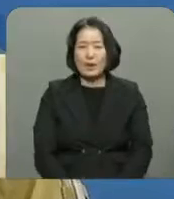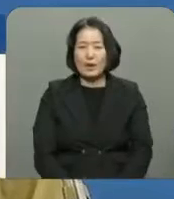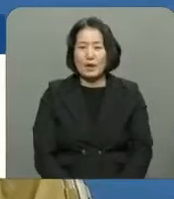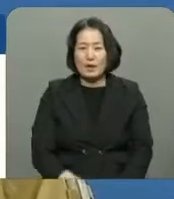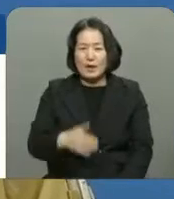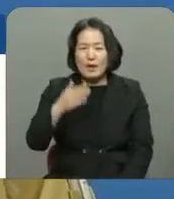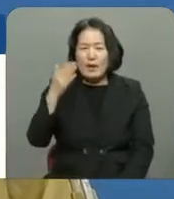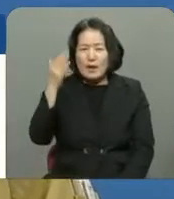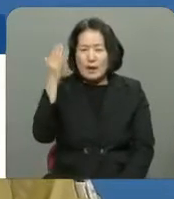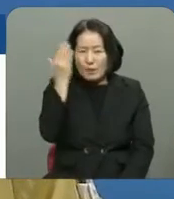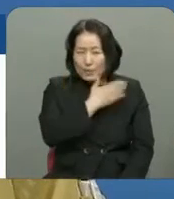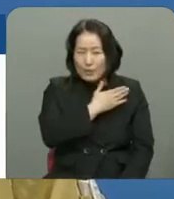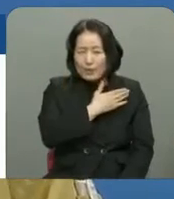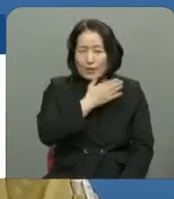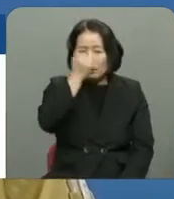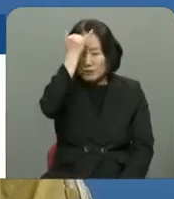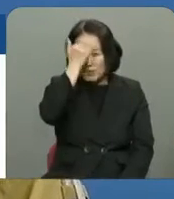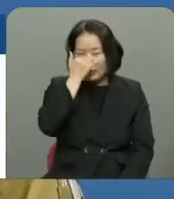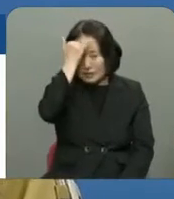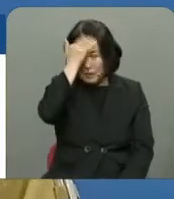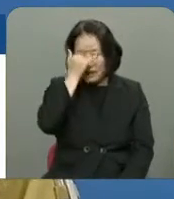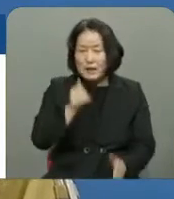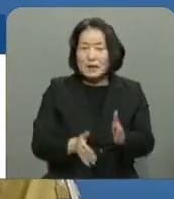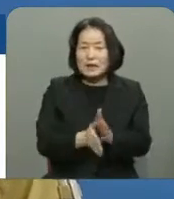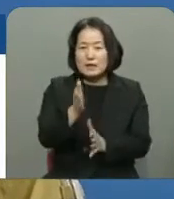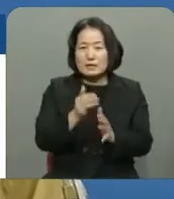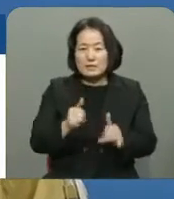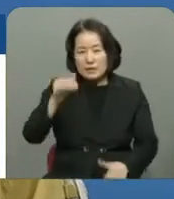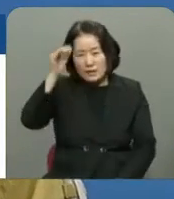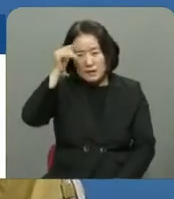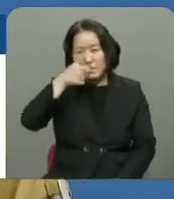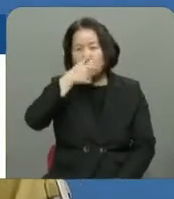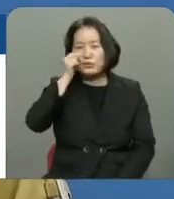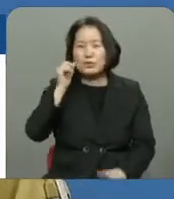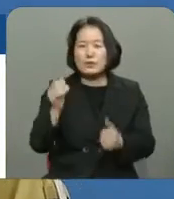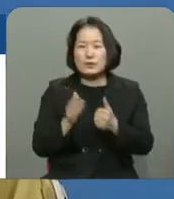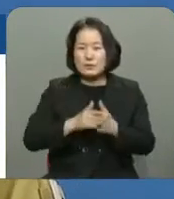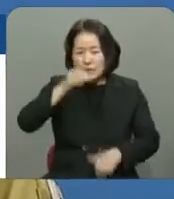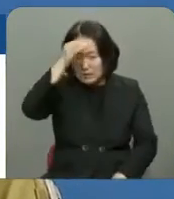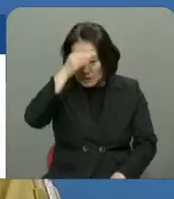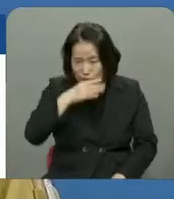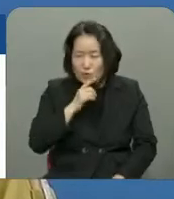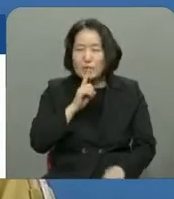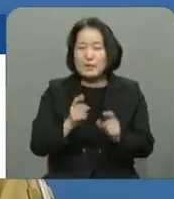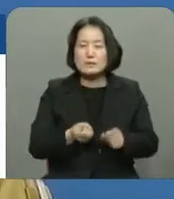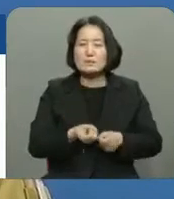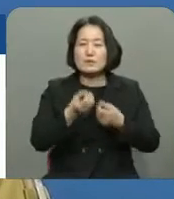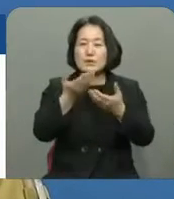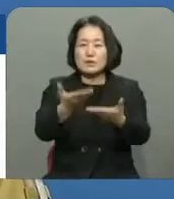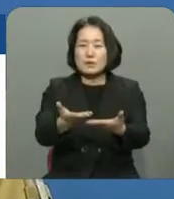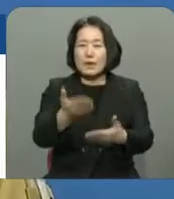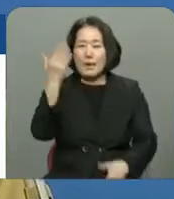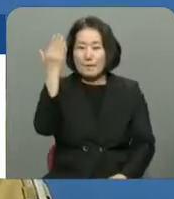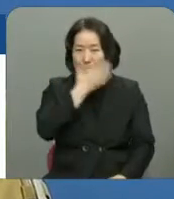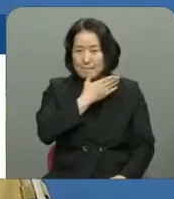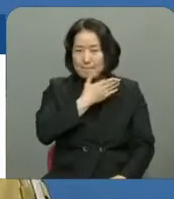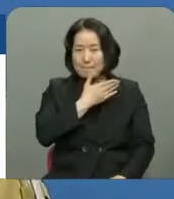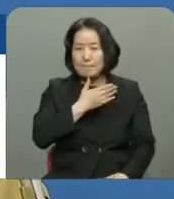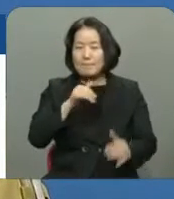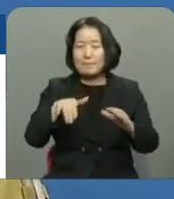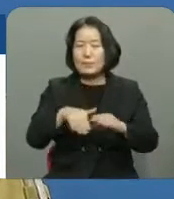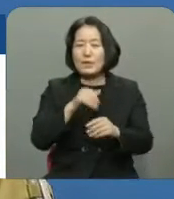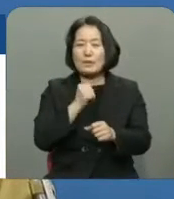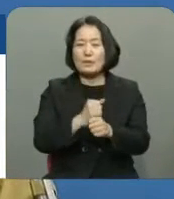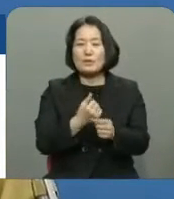미흡한 부분에 대해서는 어 사죄의 말씀 드리구요 청렴한 공직 문화가 방문기 시에서 조성이 되게 하기